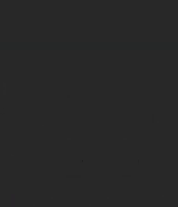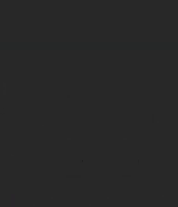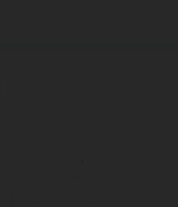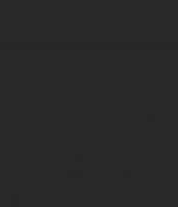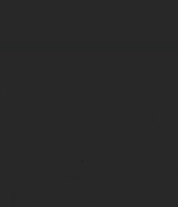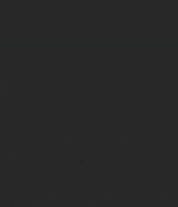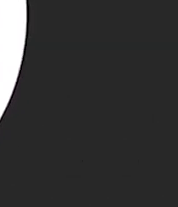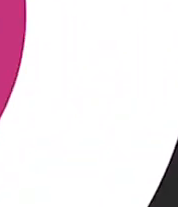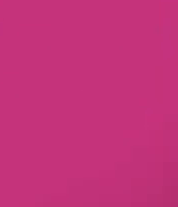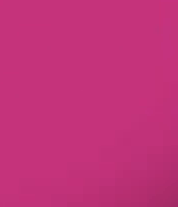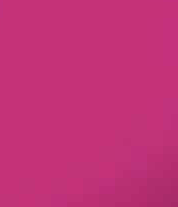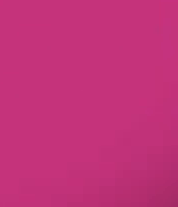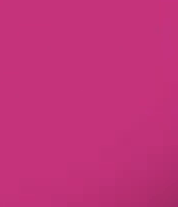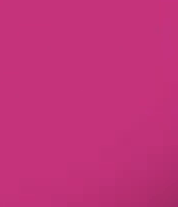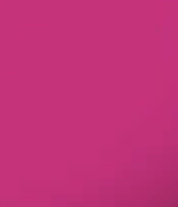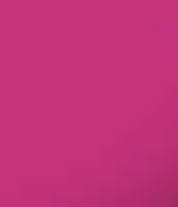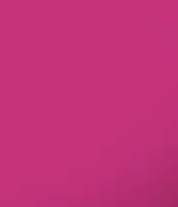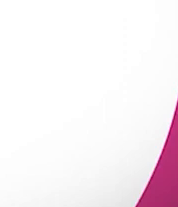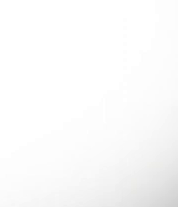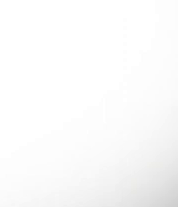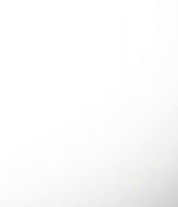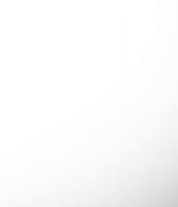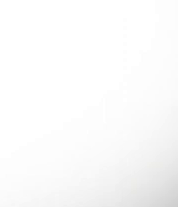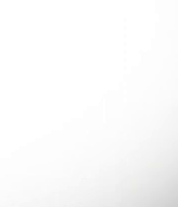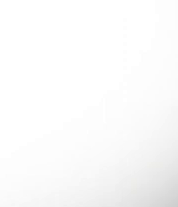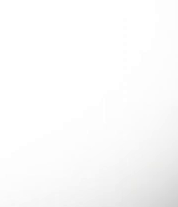Re, viss ēters ir te!